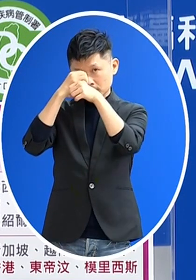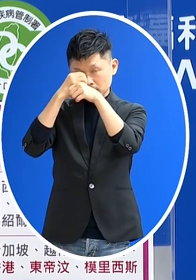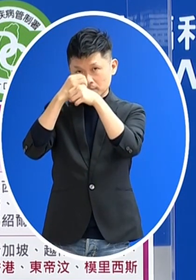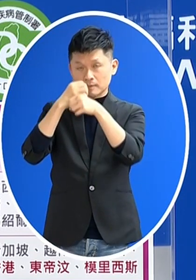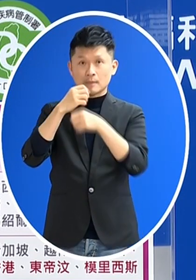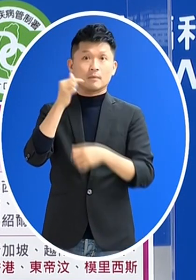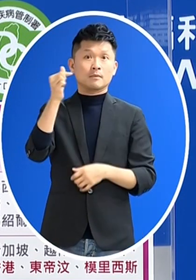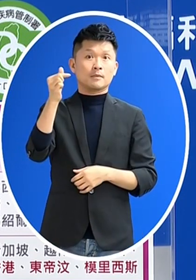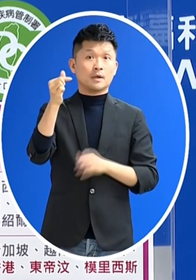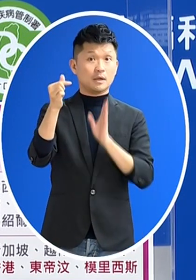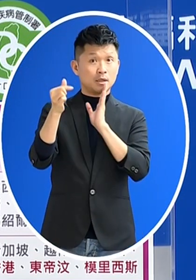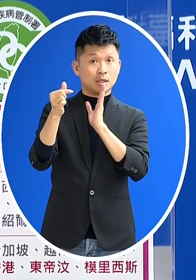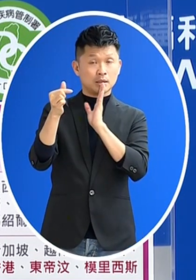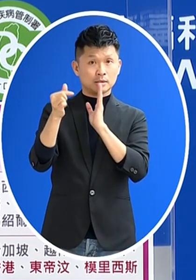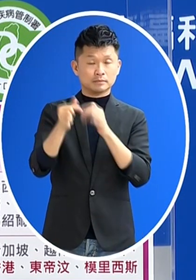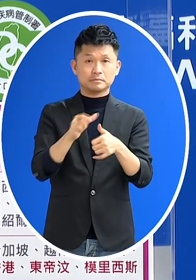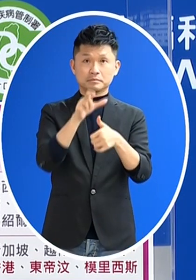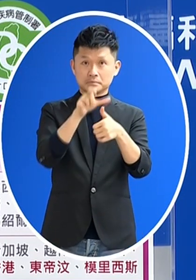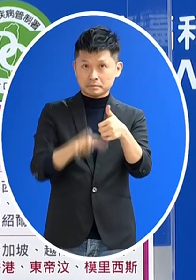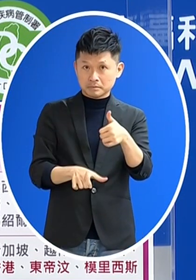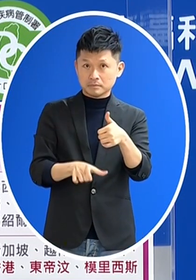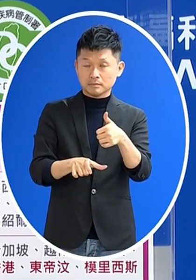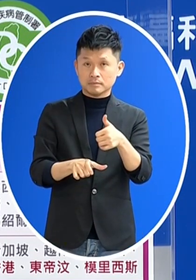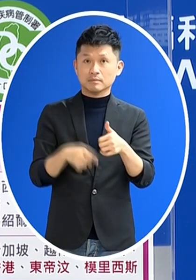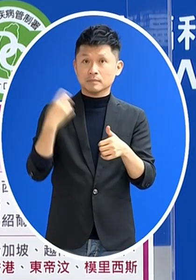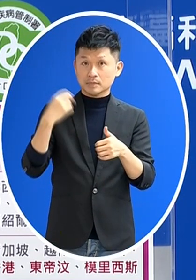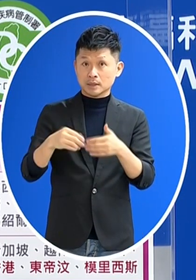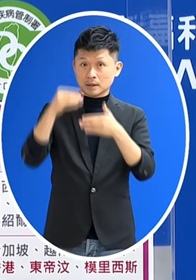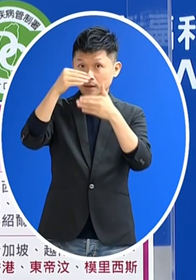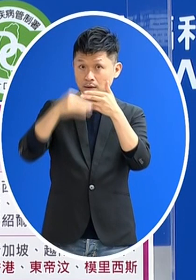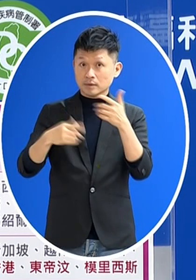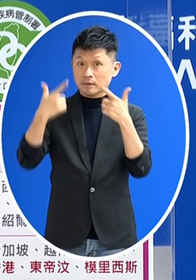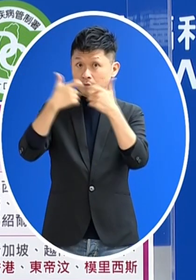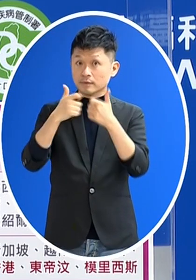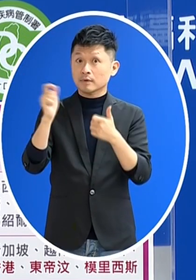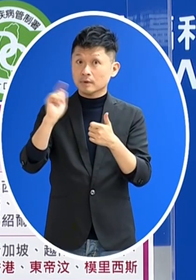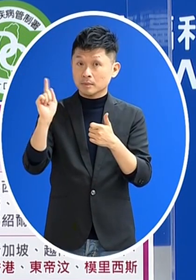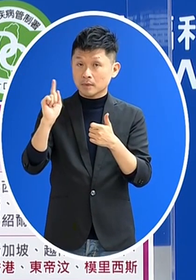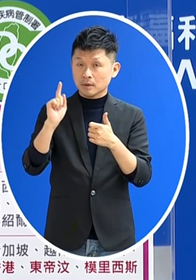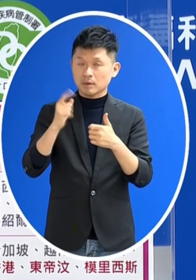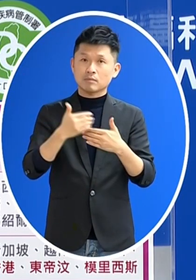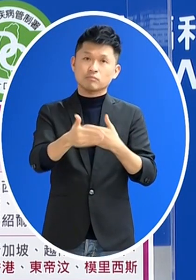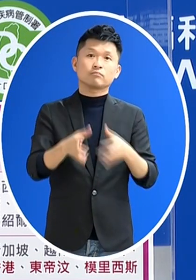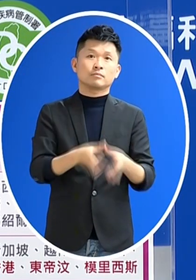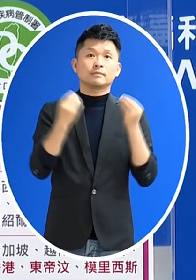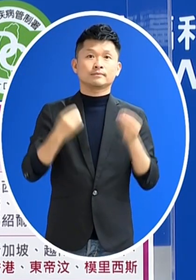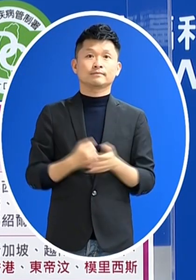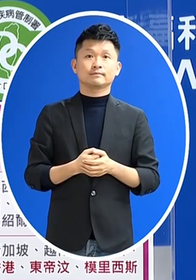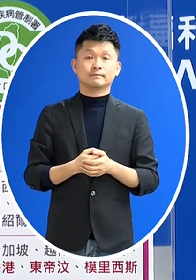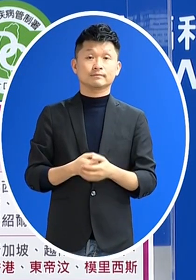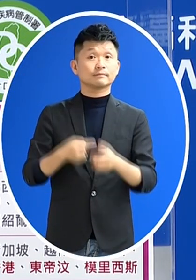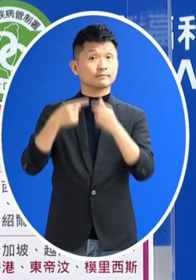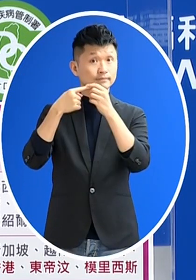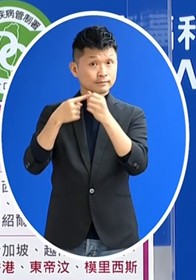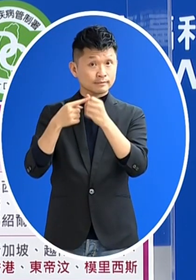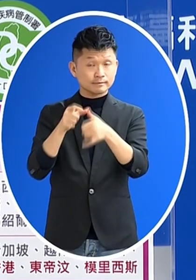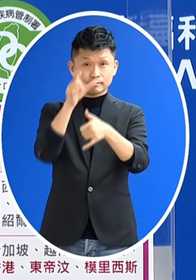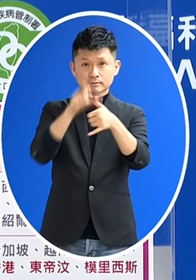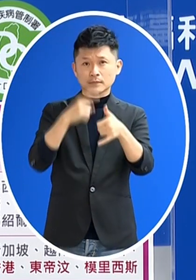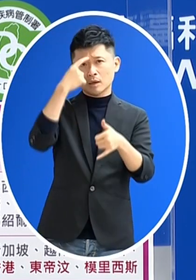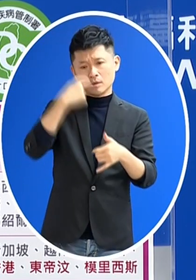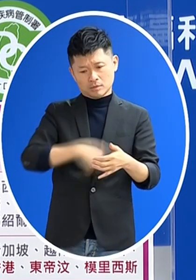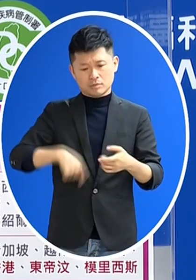阳性，那个案如果同时符合下列的条件，我们会解隔。一个是个案没有症